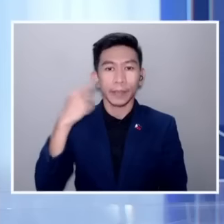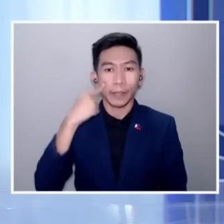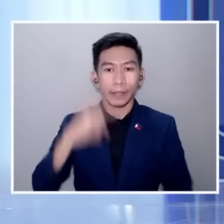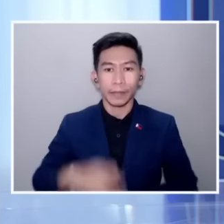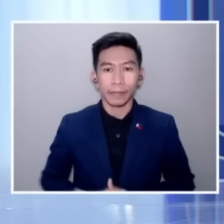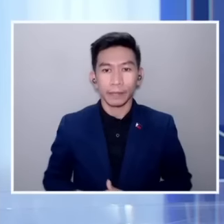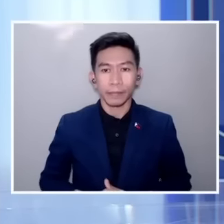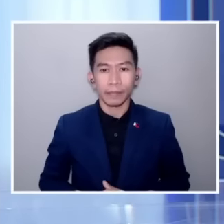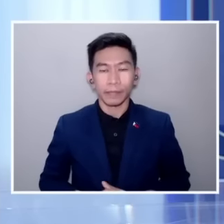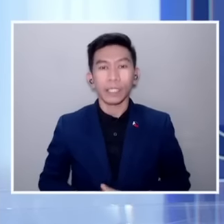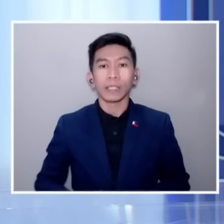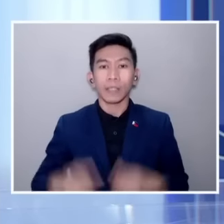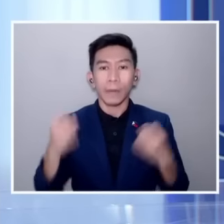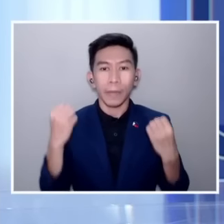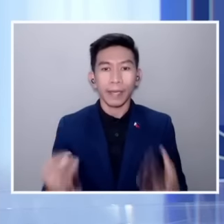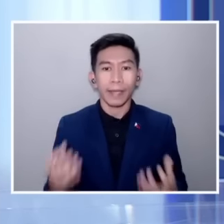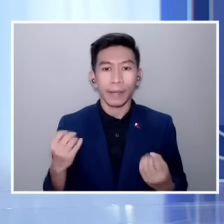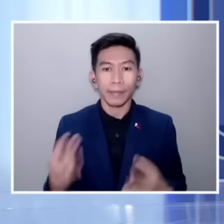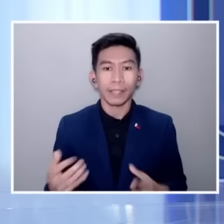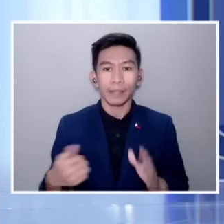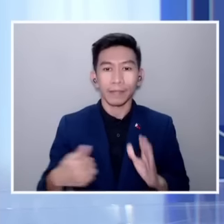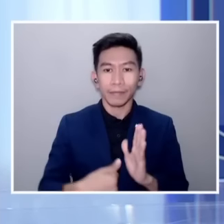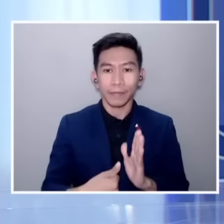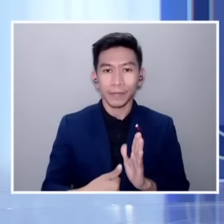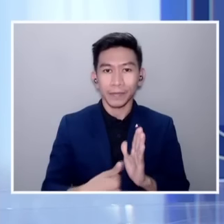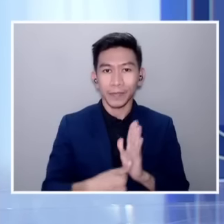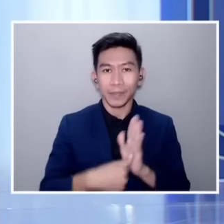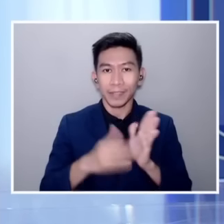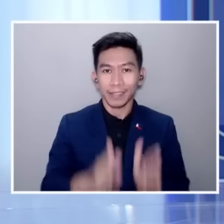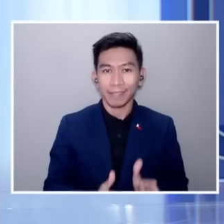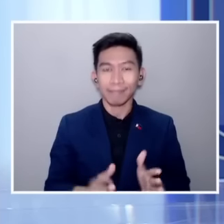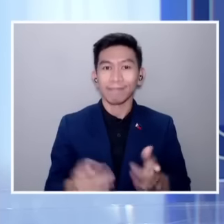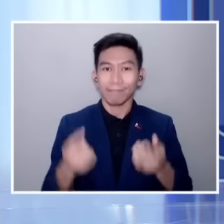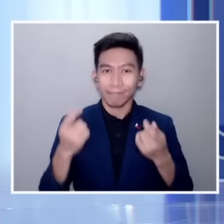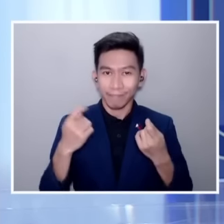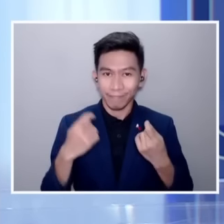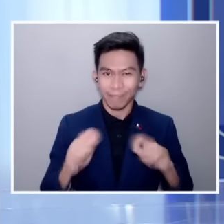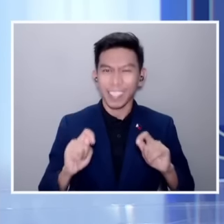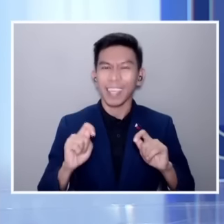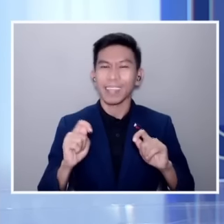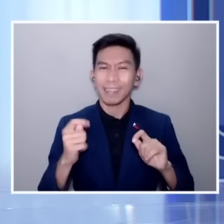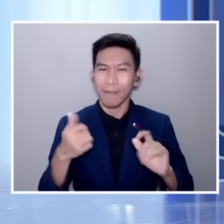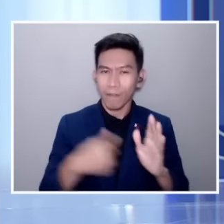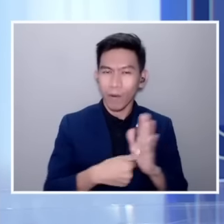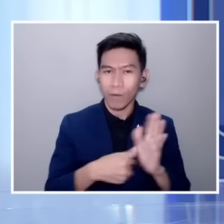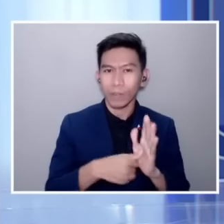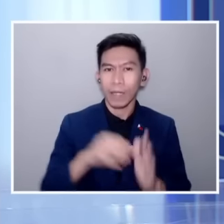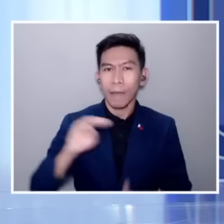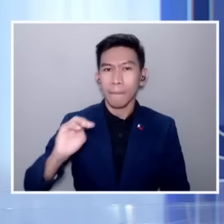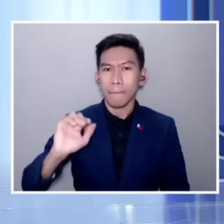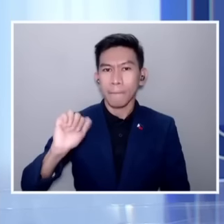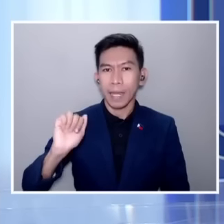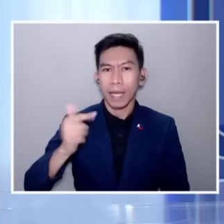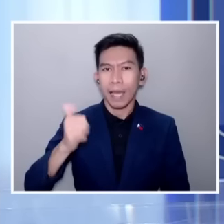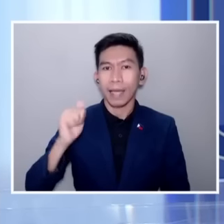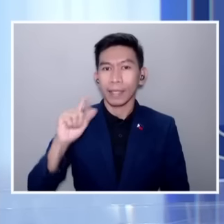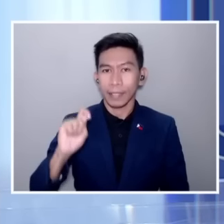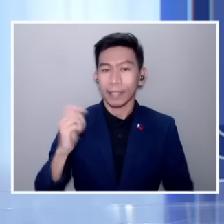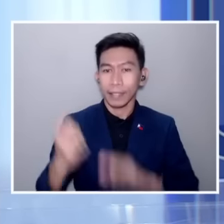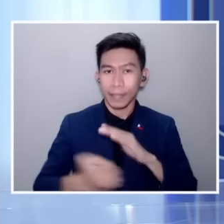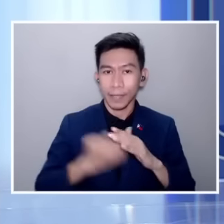maraming botante ang humahabol pa rin na makaboto sa Magat Salamat Elementary School sa Maynila po ito bago opisyal